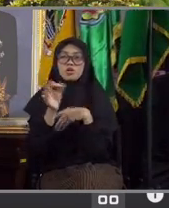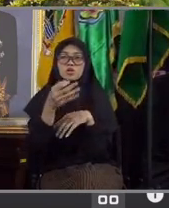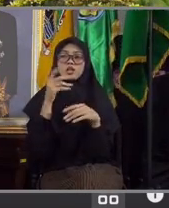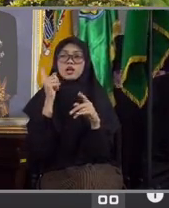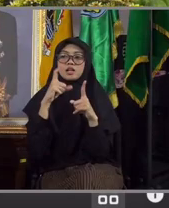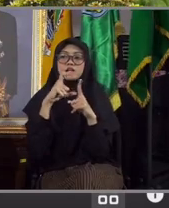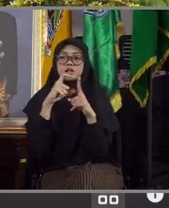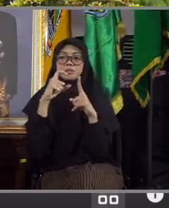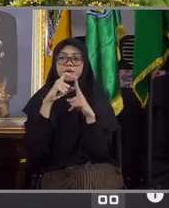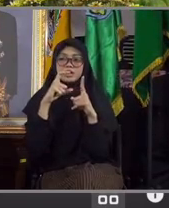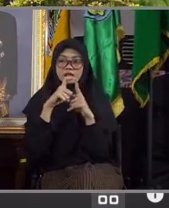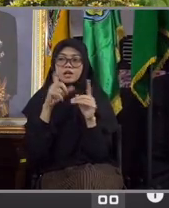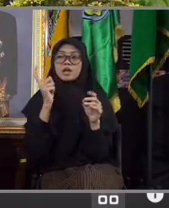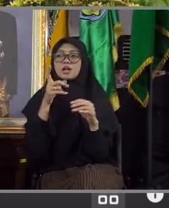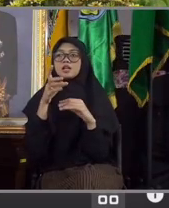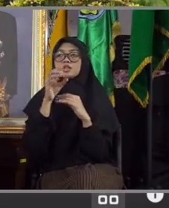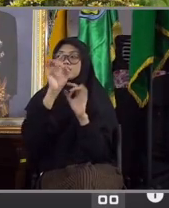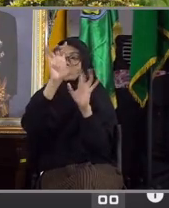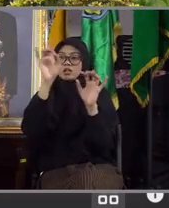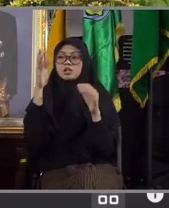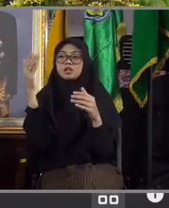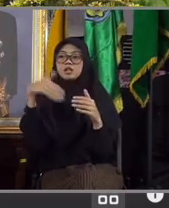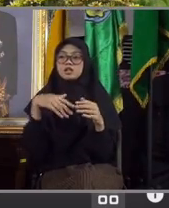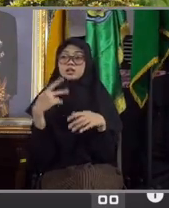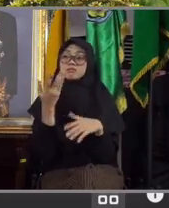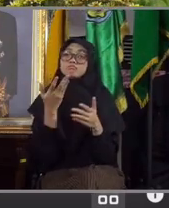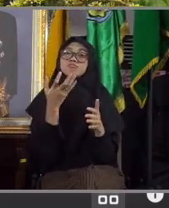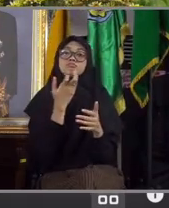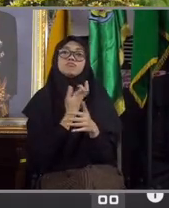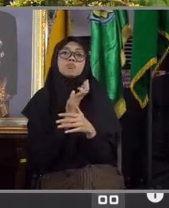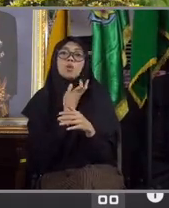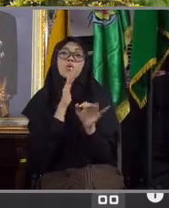DPR RI, DPD. Oh, ya. Nggih, Bu, monggo.